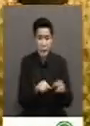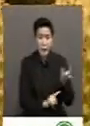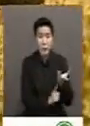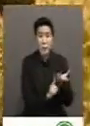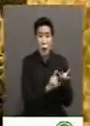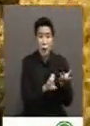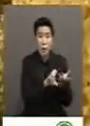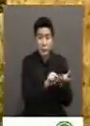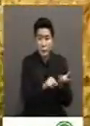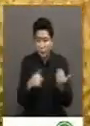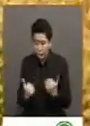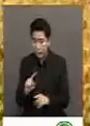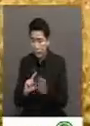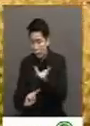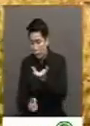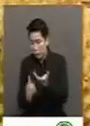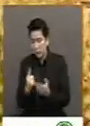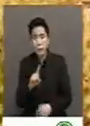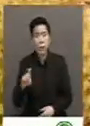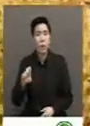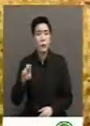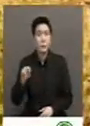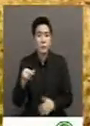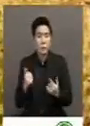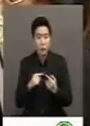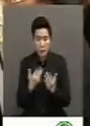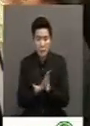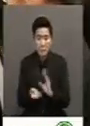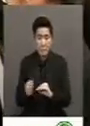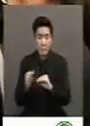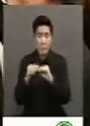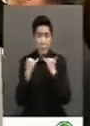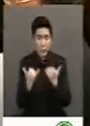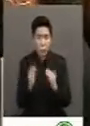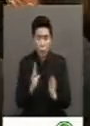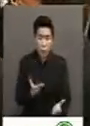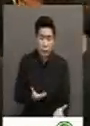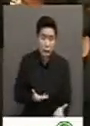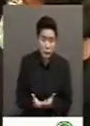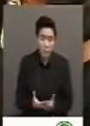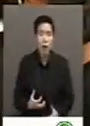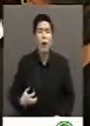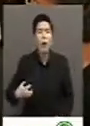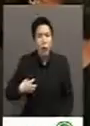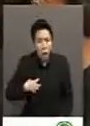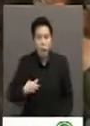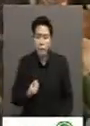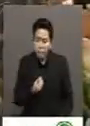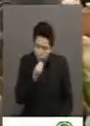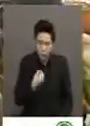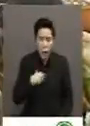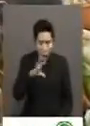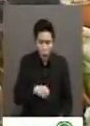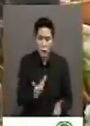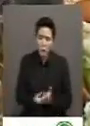กรัมแม้ราคาทุเรียนจะมีราคาสูงขึ้นเพียงใดแต่ผู้บริโภคก็ยังอยากที่จะกินทุเรียนต่อเพ